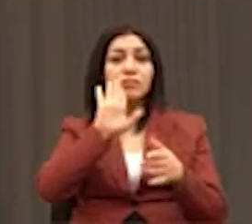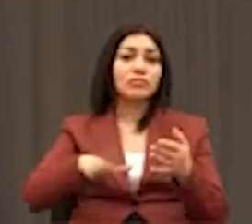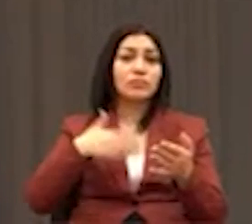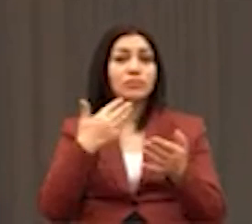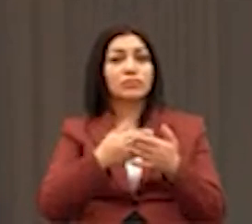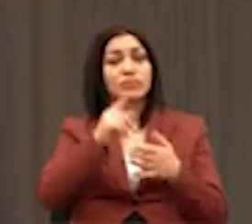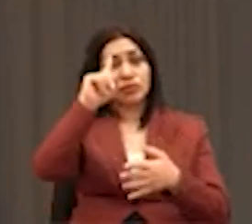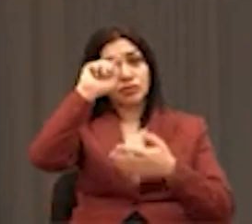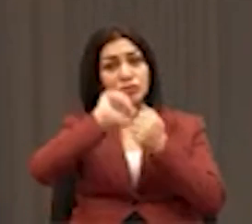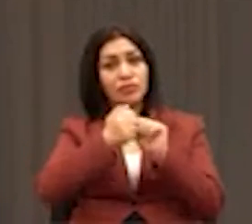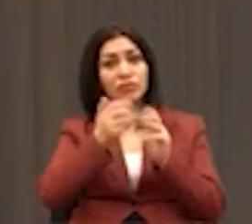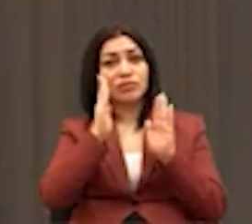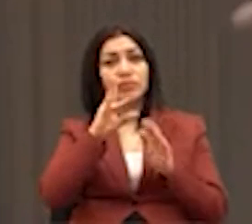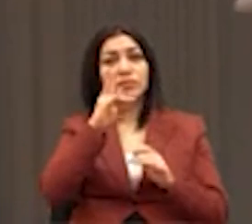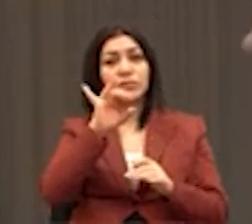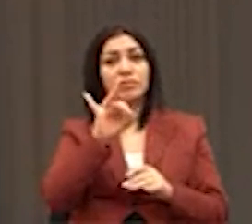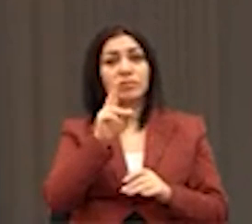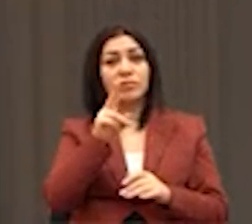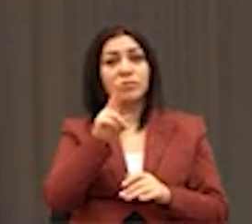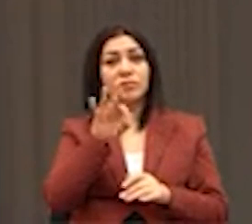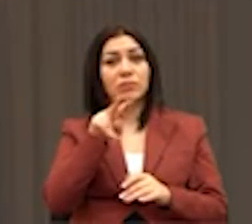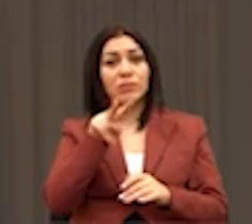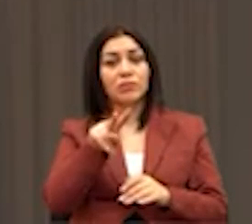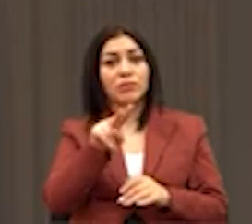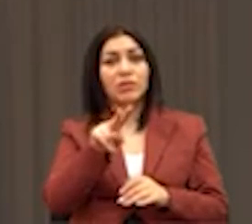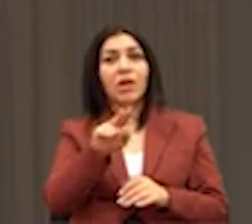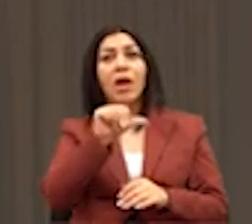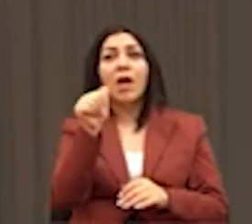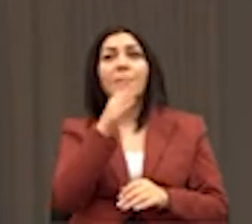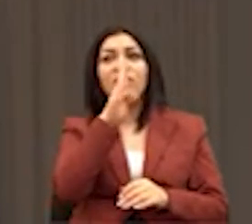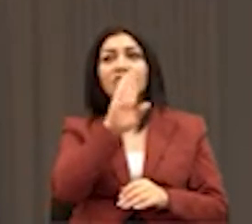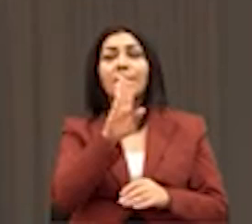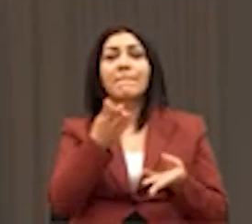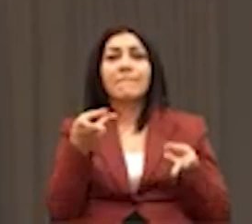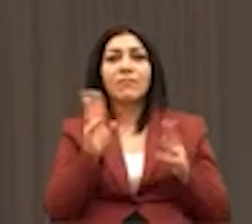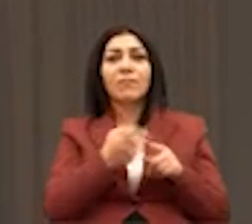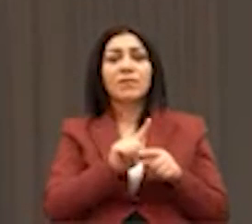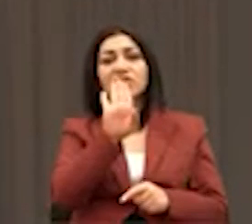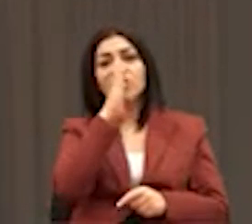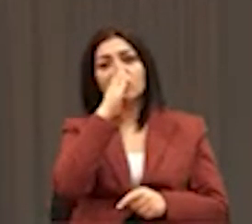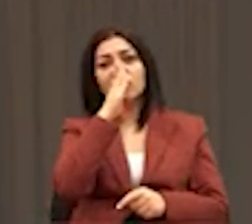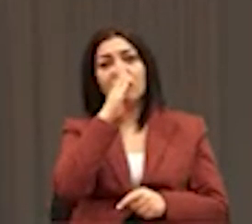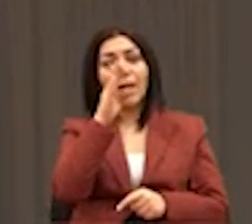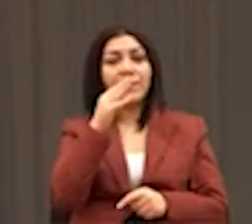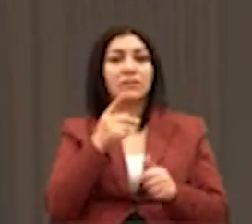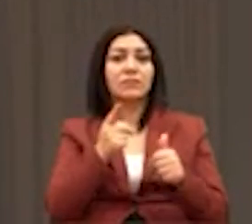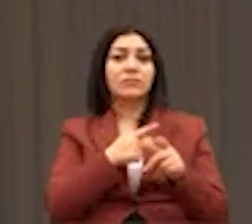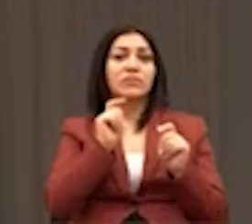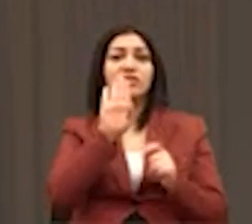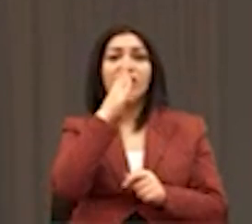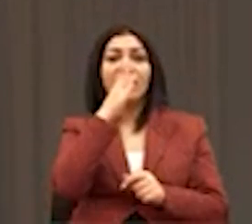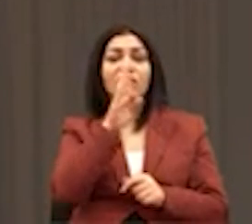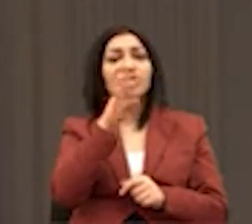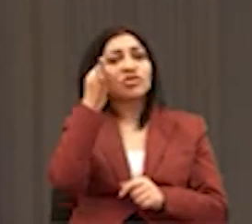որպես, այսինքն ամենադավաճան չի լինում, թշնամի, որտեվ ուրիշ բար չի կարելի ասել, դավաճանը չէ ինքը,